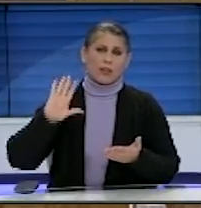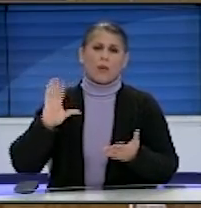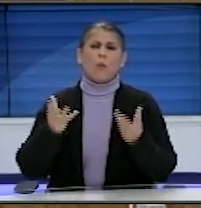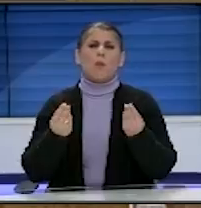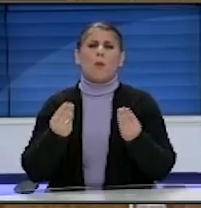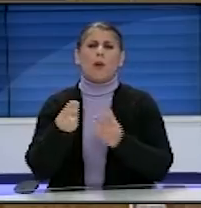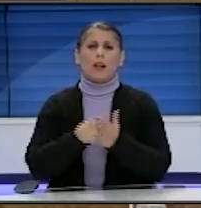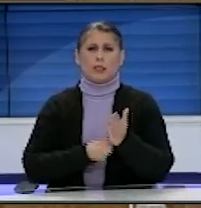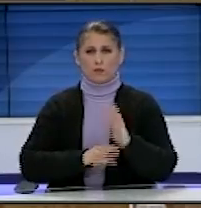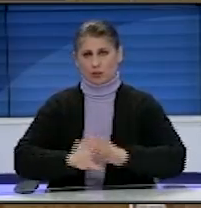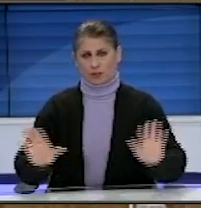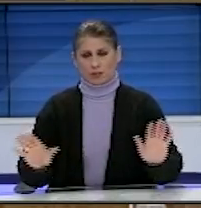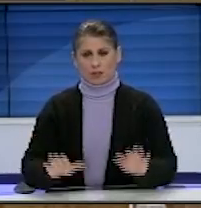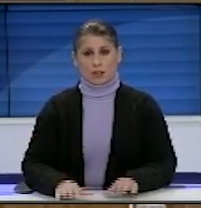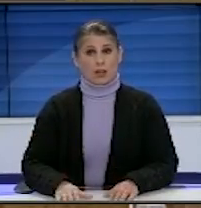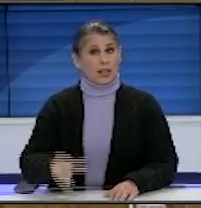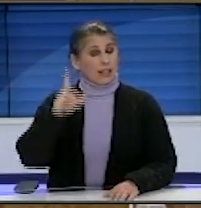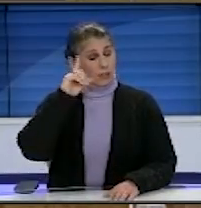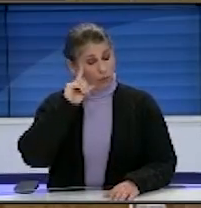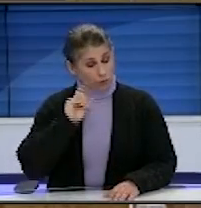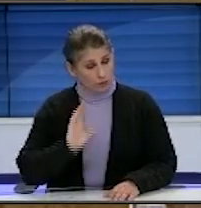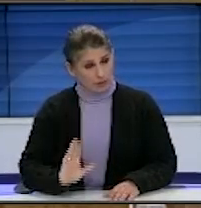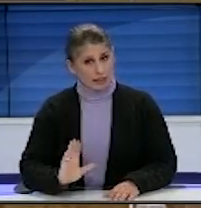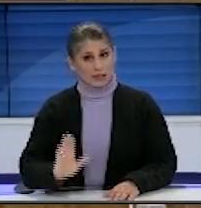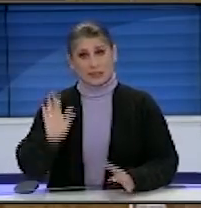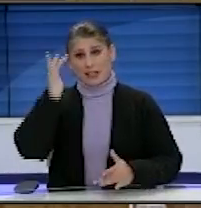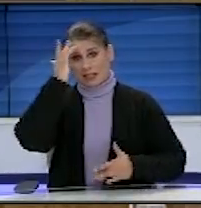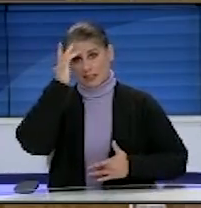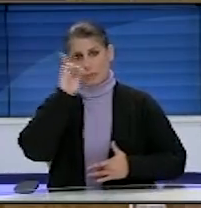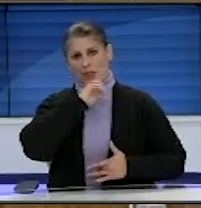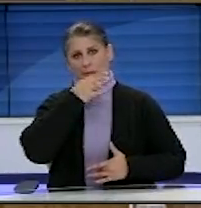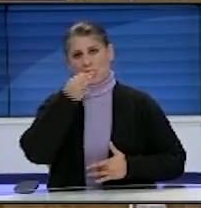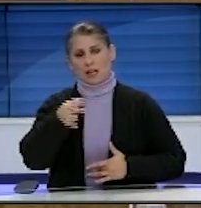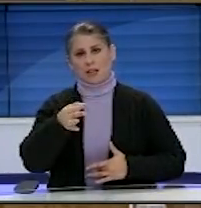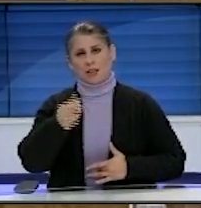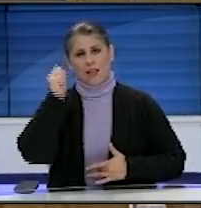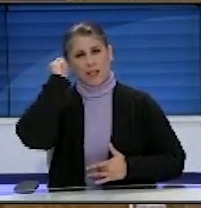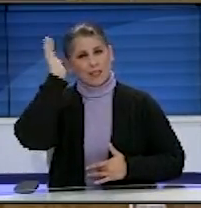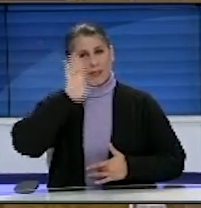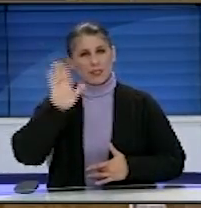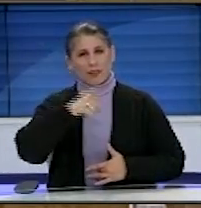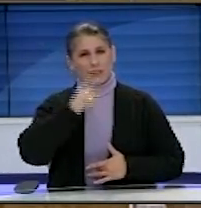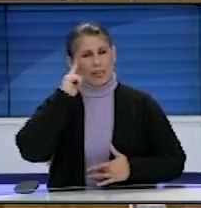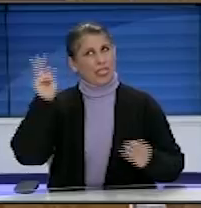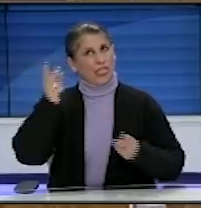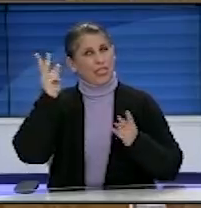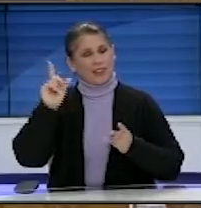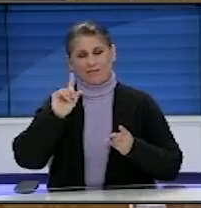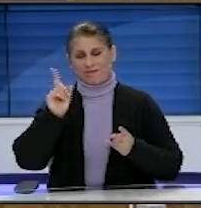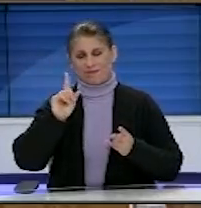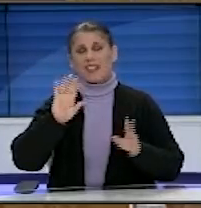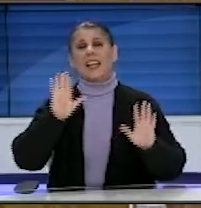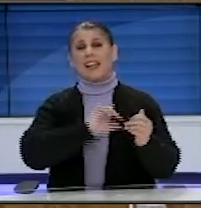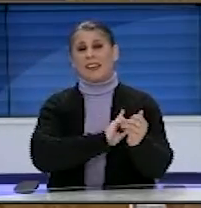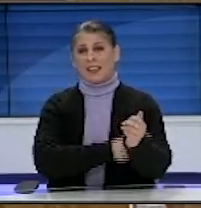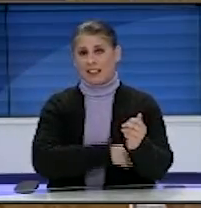ουκ ολίγες φορές. Και το ξέρετε και συνειδητά ψεύδεστε. Δεν πιστεύουμε ότι είστε αφελείς ή